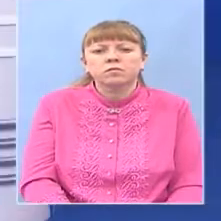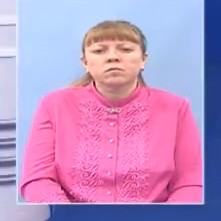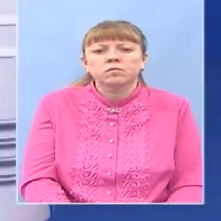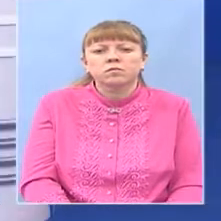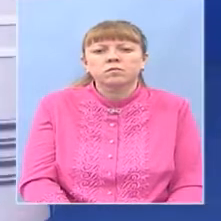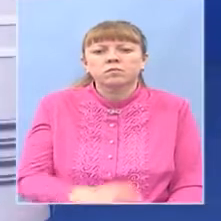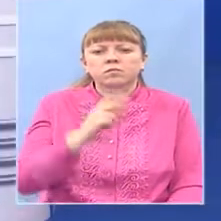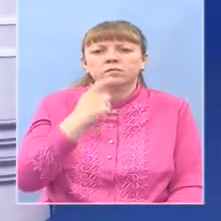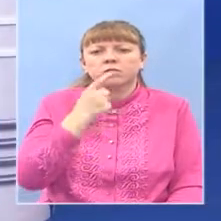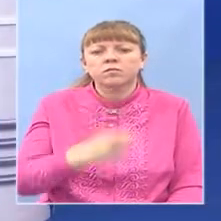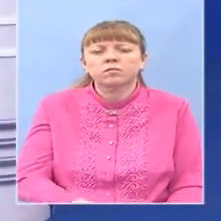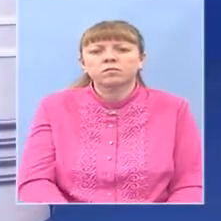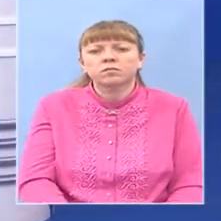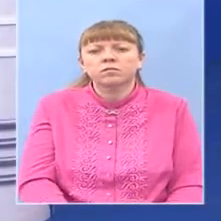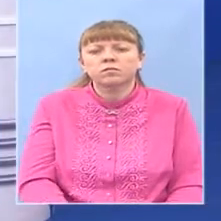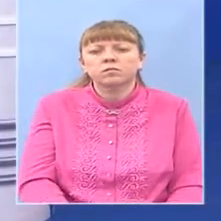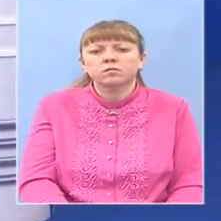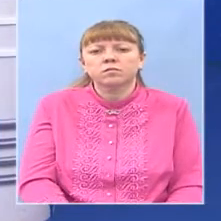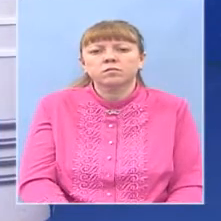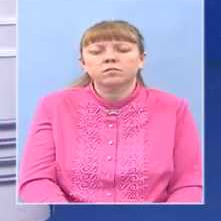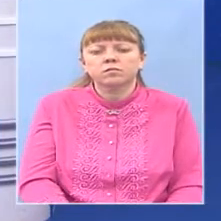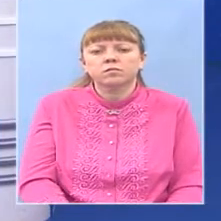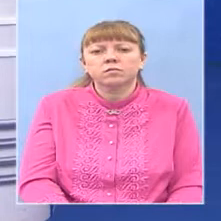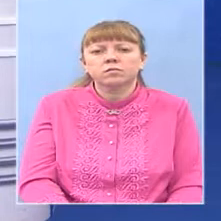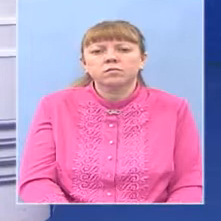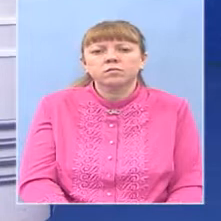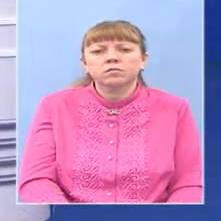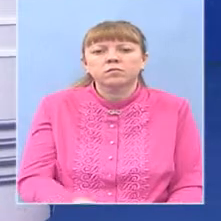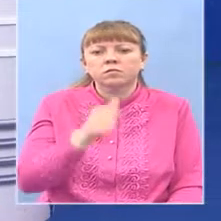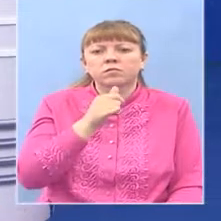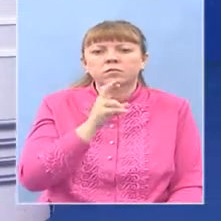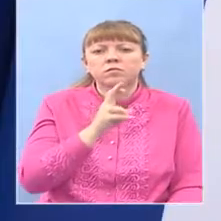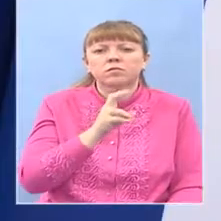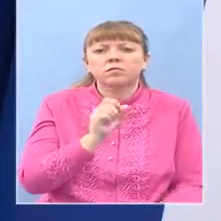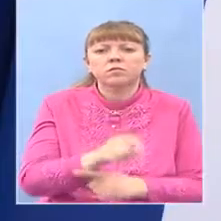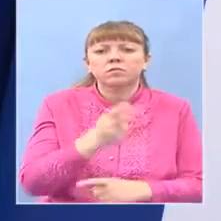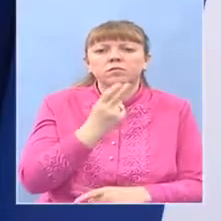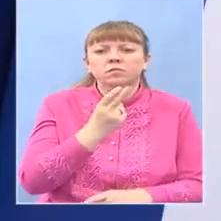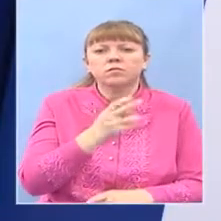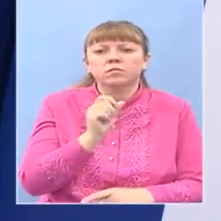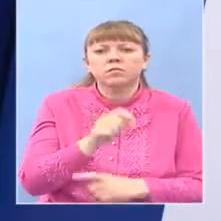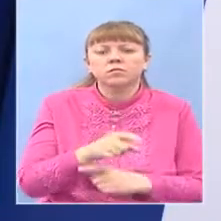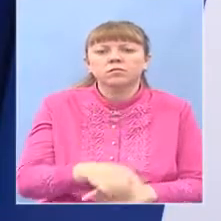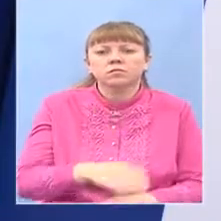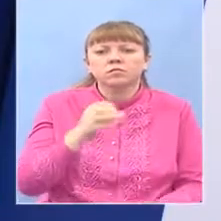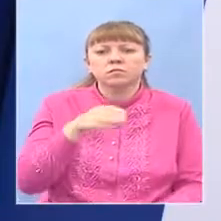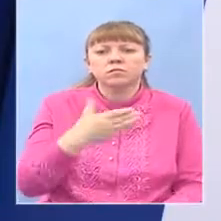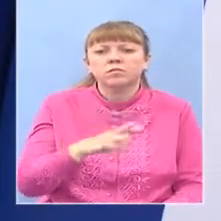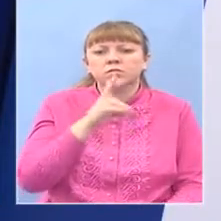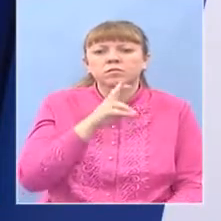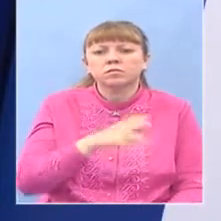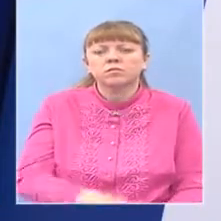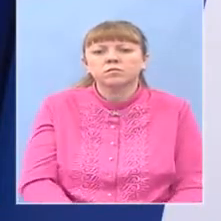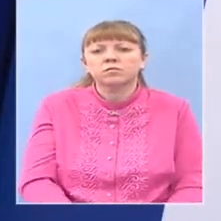неправительственных организациях, то они как раз-таки могут участвовать в государственном социальном заказе, в том и в этих грантах, и в государственных,